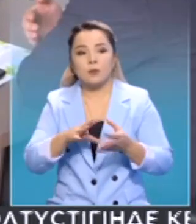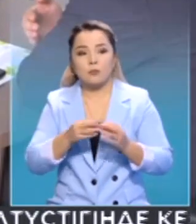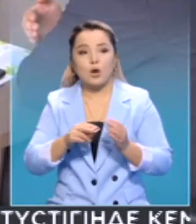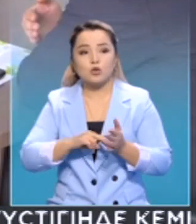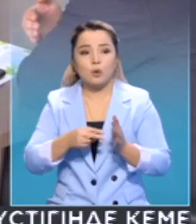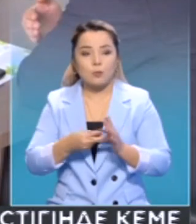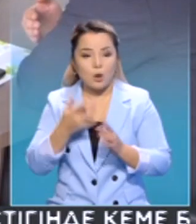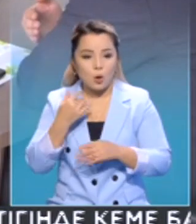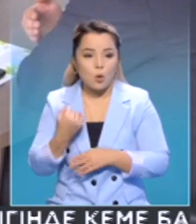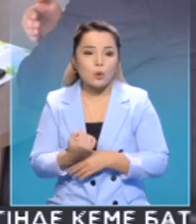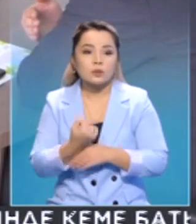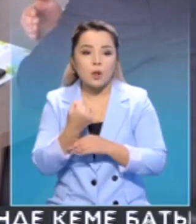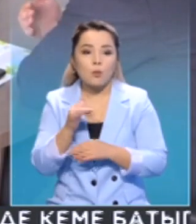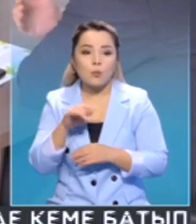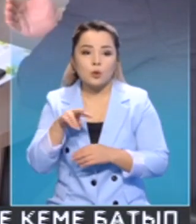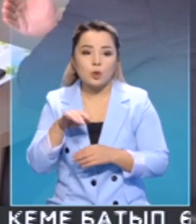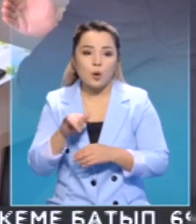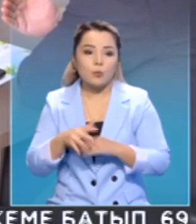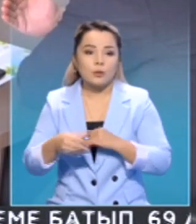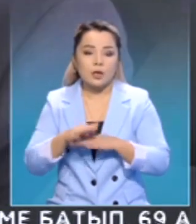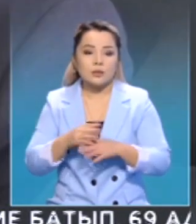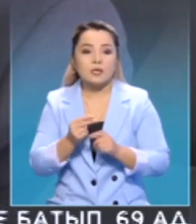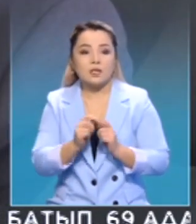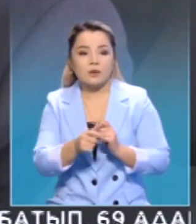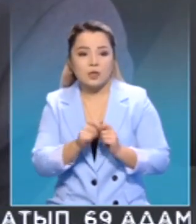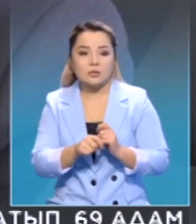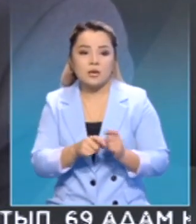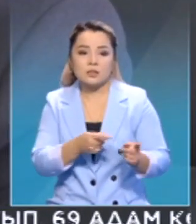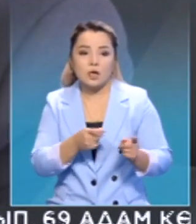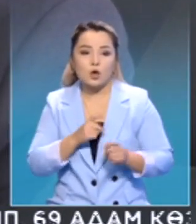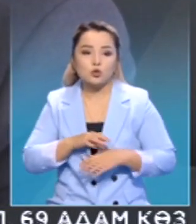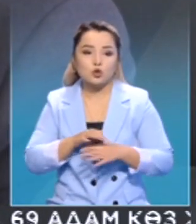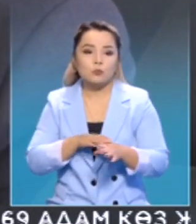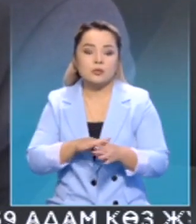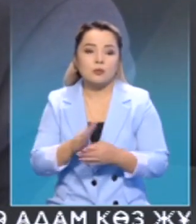қолдап, Ұлытау облысына инвесторлармен тартумен айналысады.